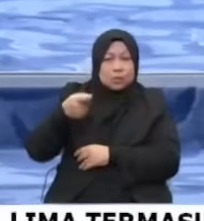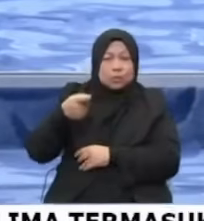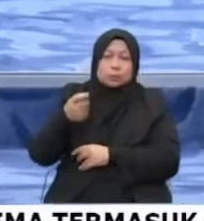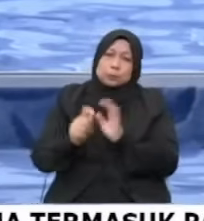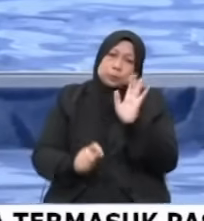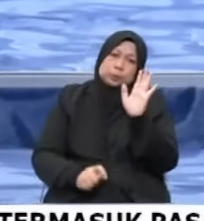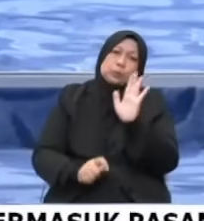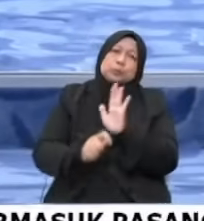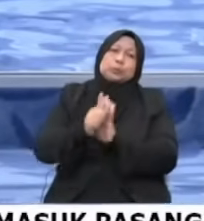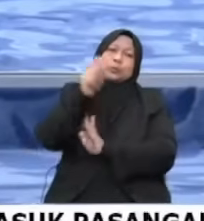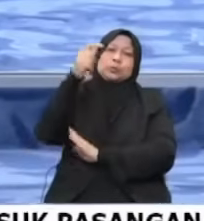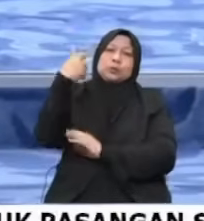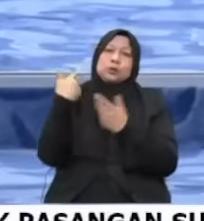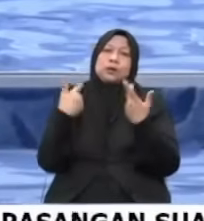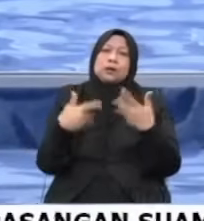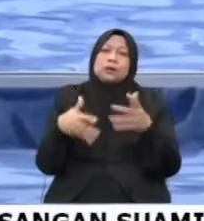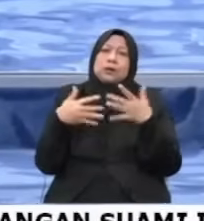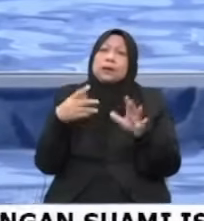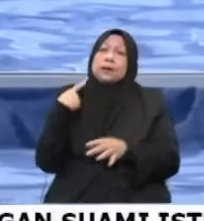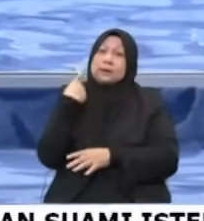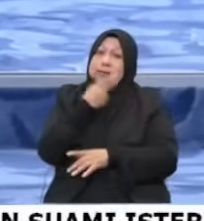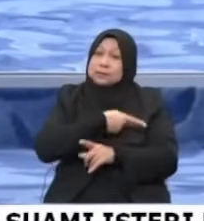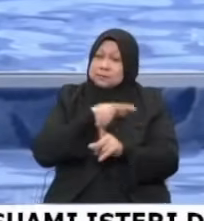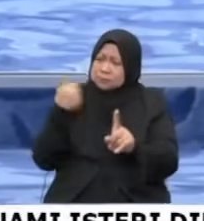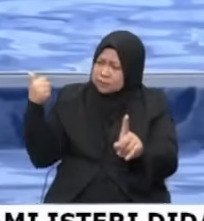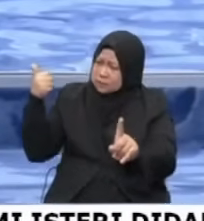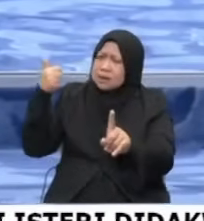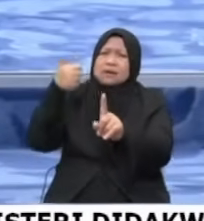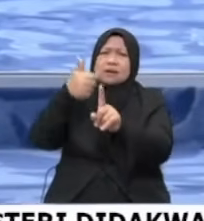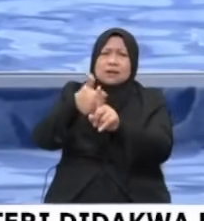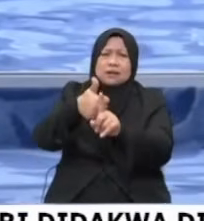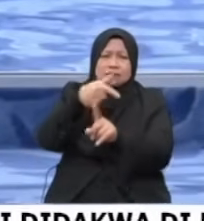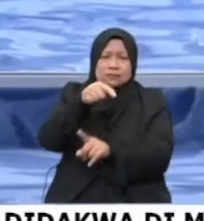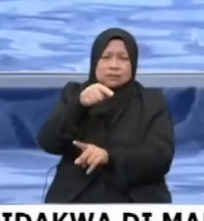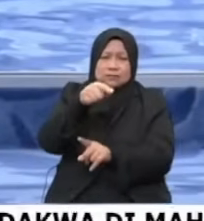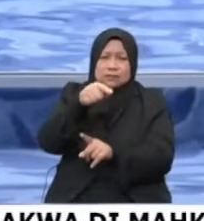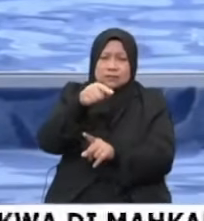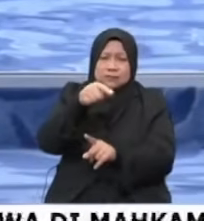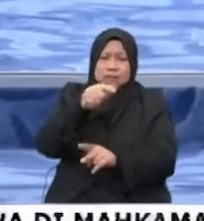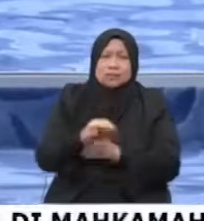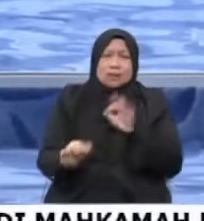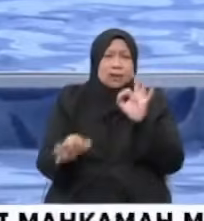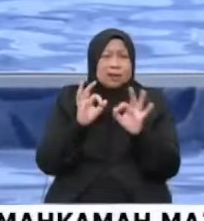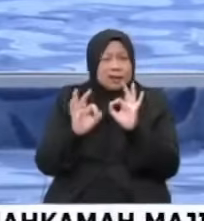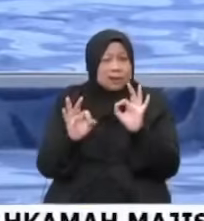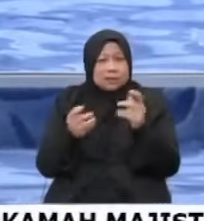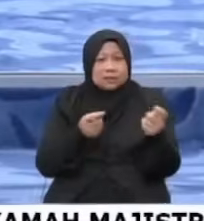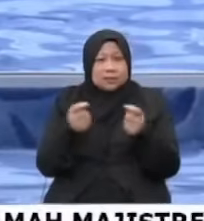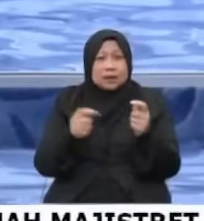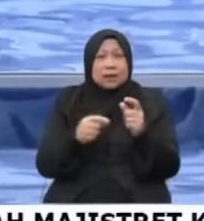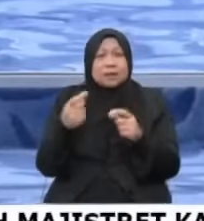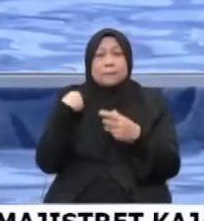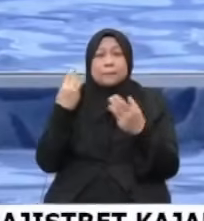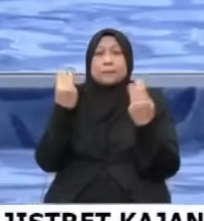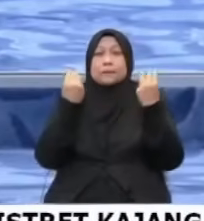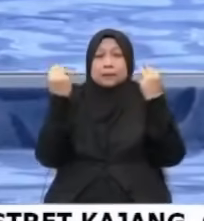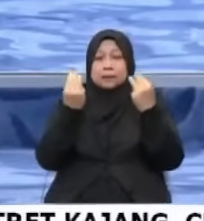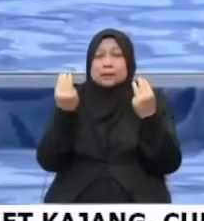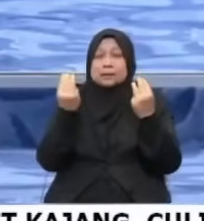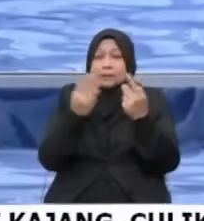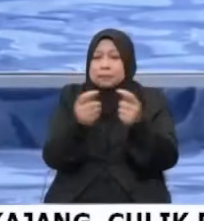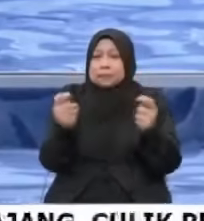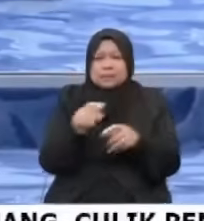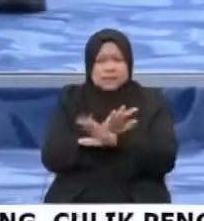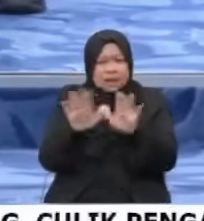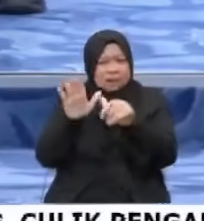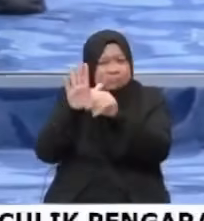terlalu tinggi jadi kita telahemberi arahan Kalau kos itu dikendali oleh Mal perbandaran jangan